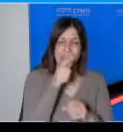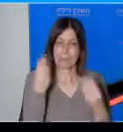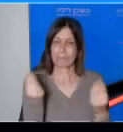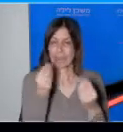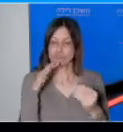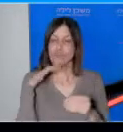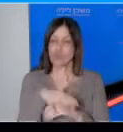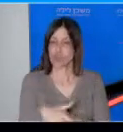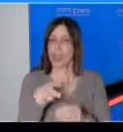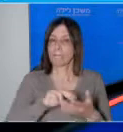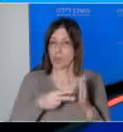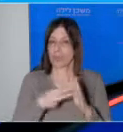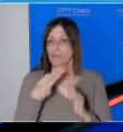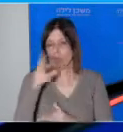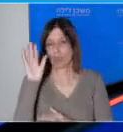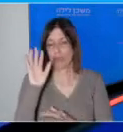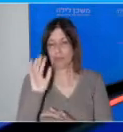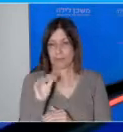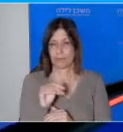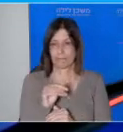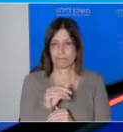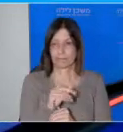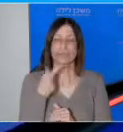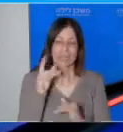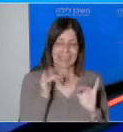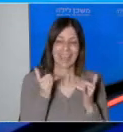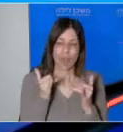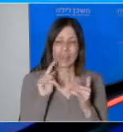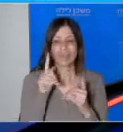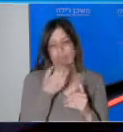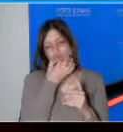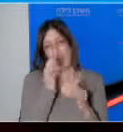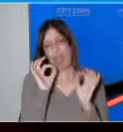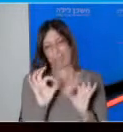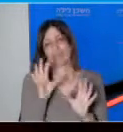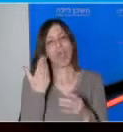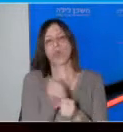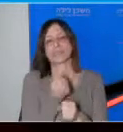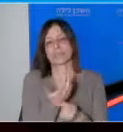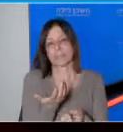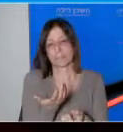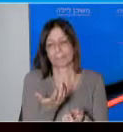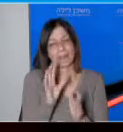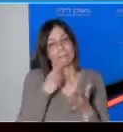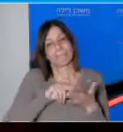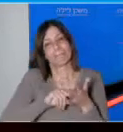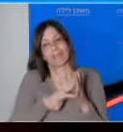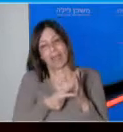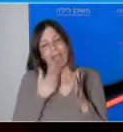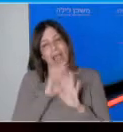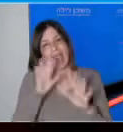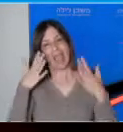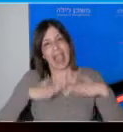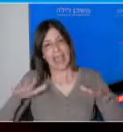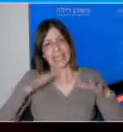על פוליטיקאים הרבה יותר מכל דבר אחר. זה נכון, אבל השאלה האמיתית היא מה הם עושים עם זה. האם המטרה היא רק להרגיע את